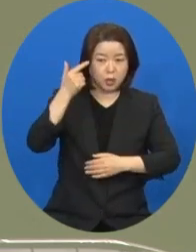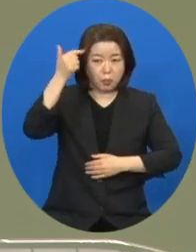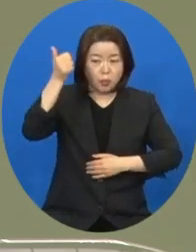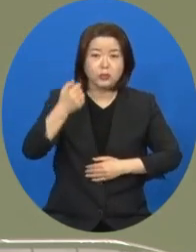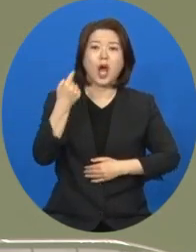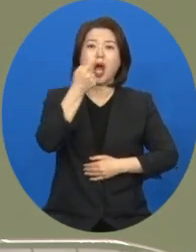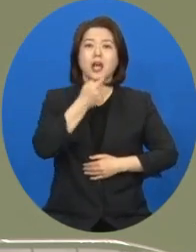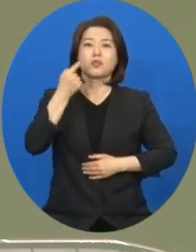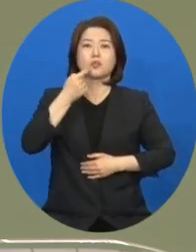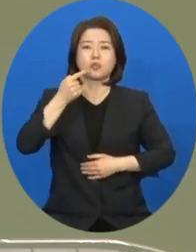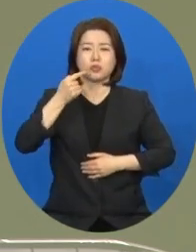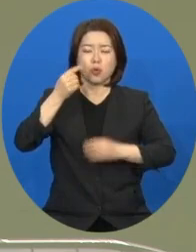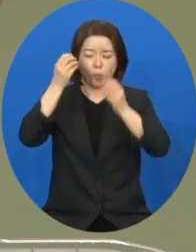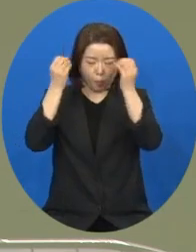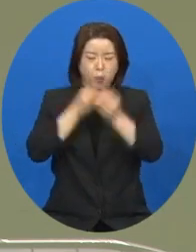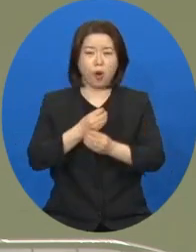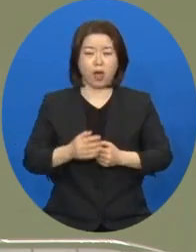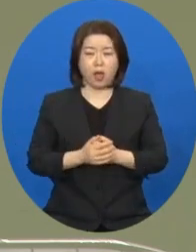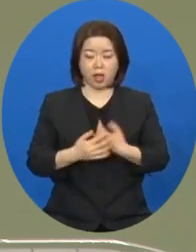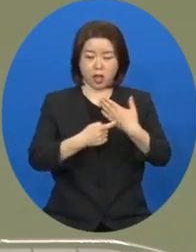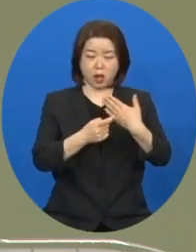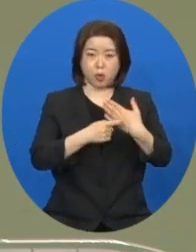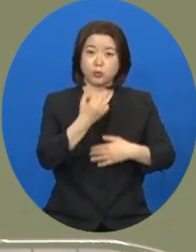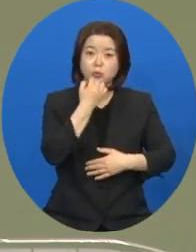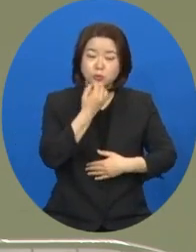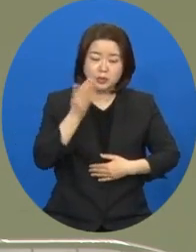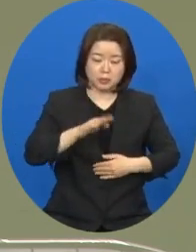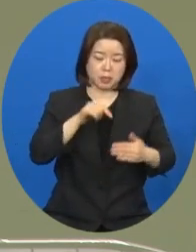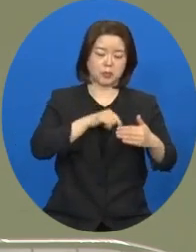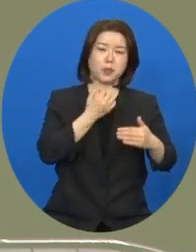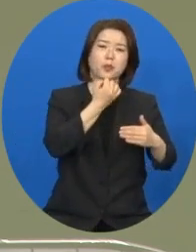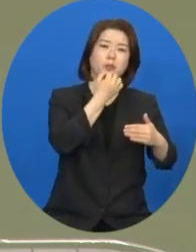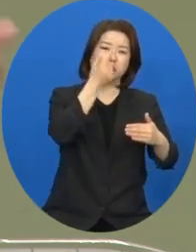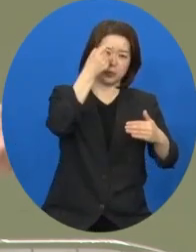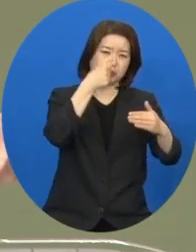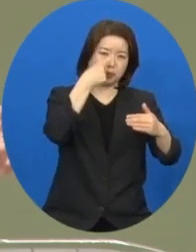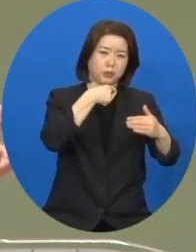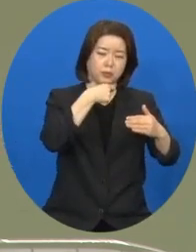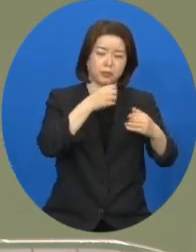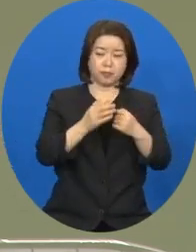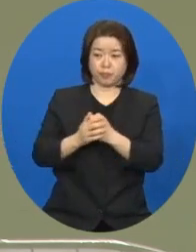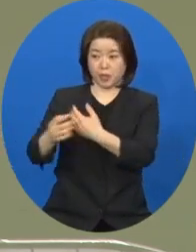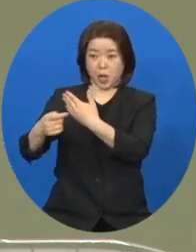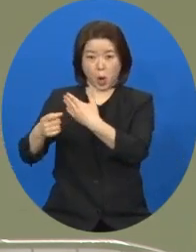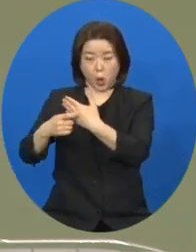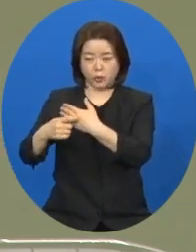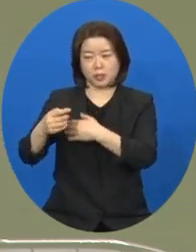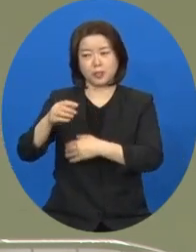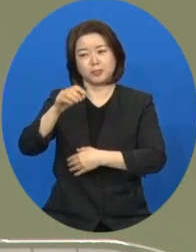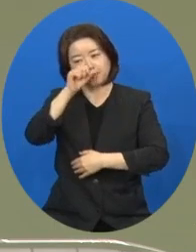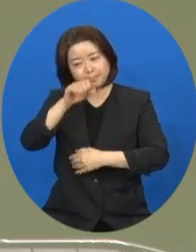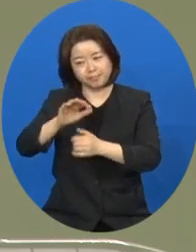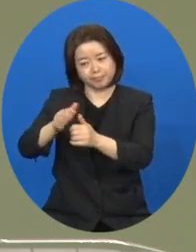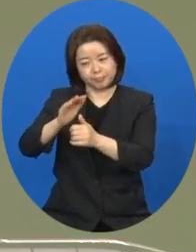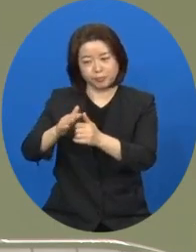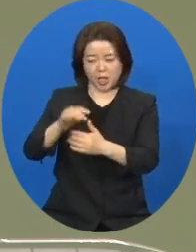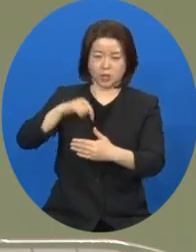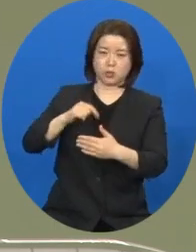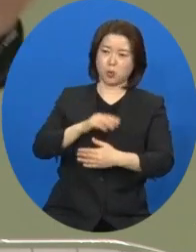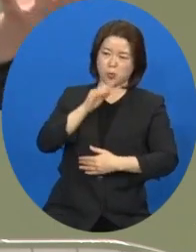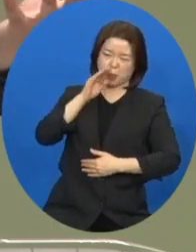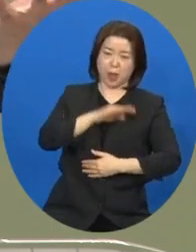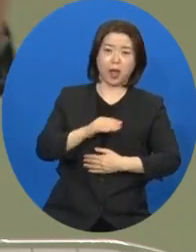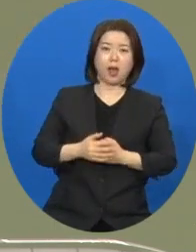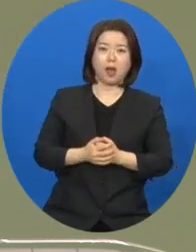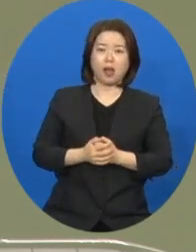알았어요. 겉으로는 웃지만 속으로는 울고 겉으로는 착하지만 속으로는 악하고